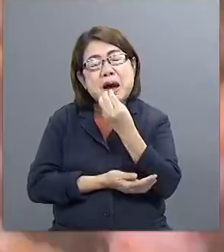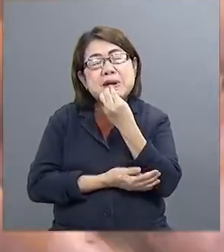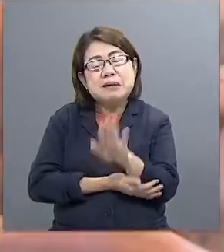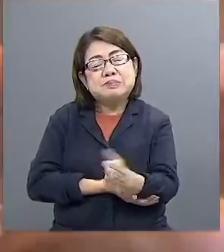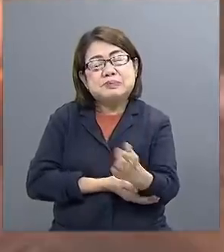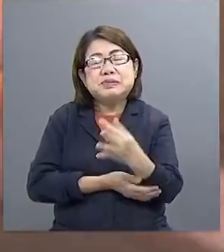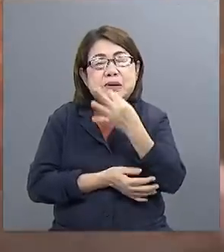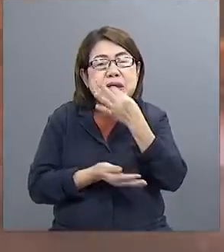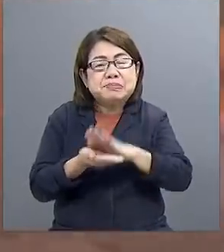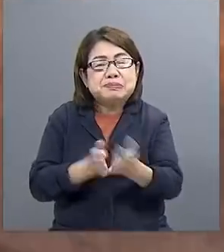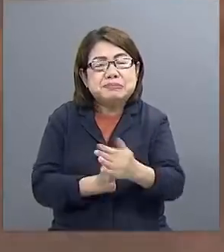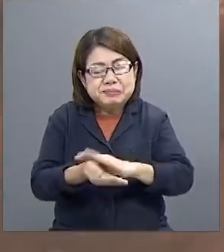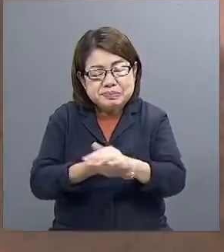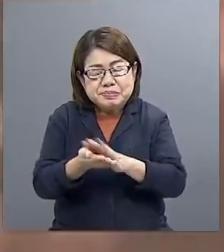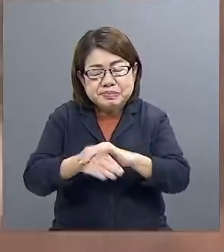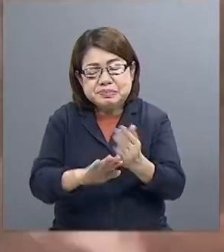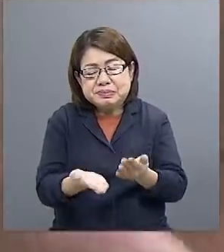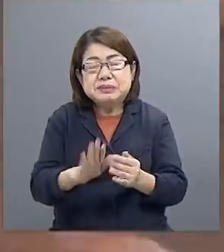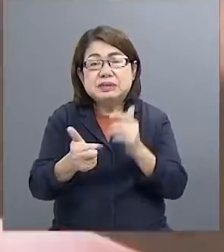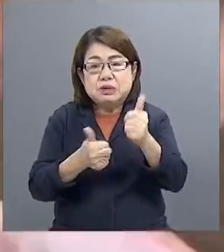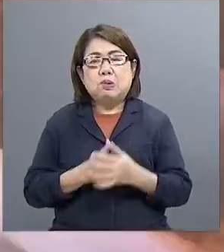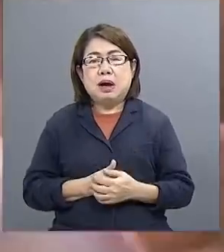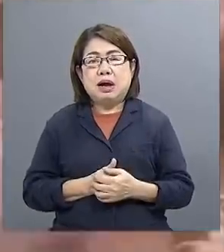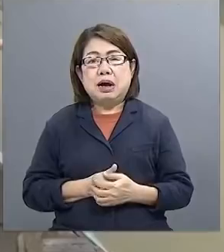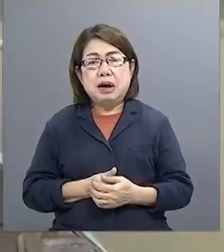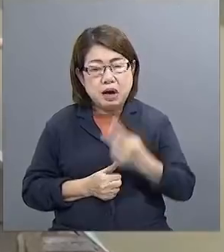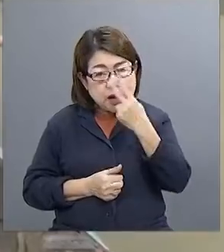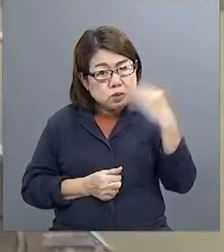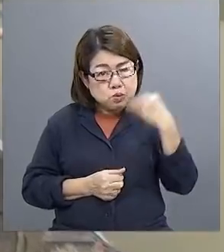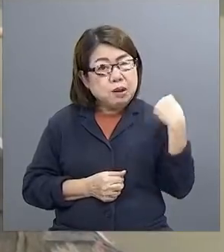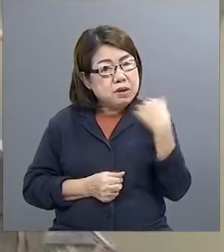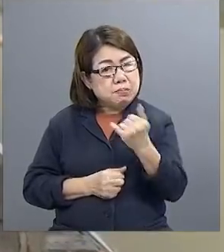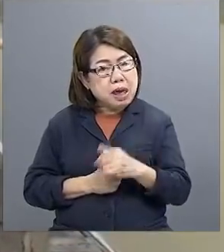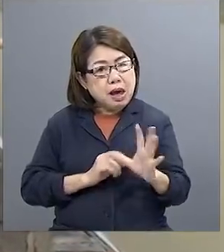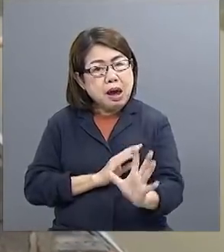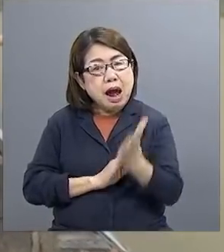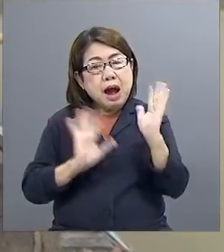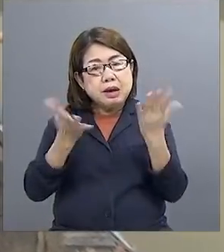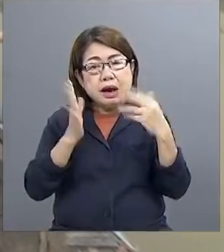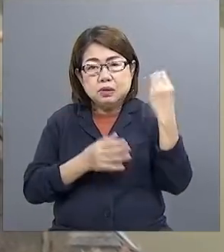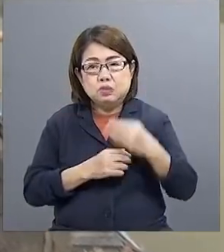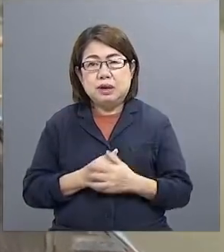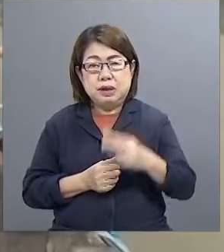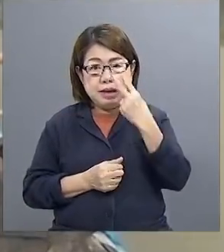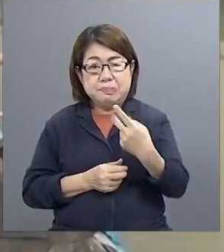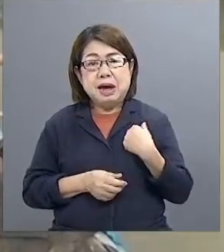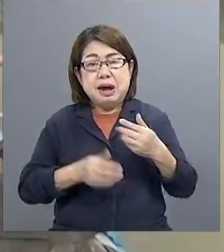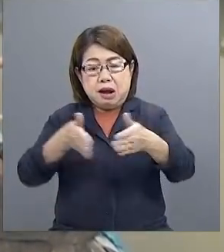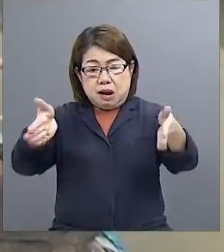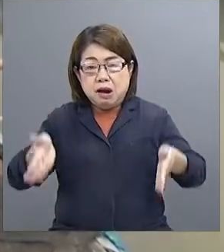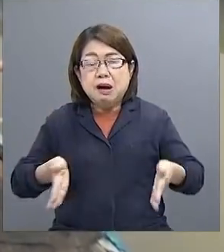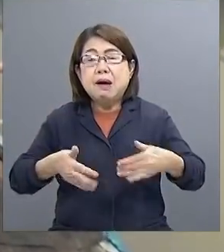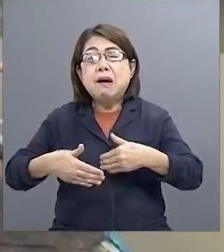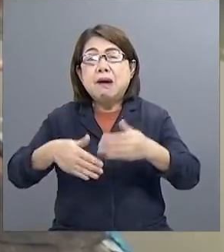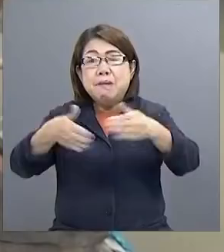เพลงใหม่ปลาที่หายไปอย่างนี้หรอผมขโมยไปใครใหญ่เยอะคุณผู้ชมนี่เป็นบรรยากาศของกระชังพระปลาทับทิม